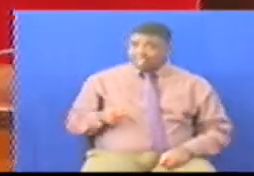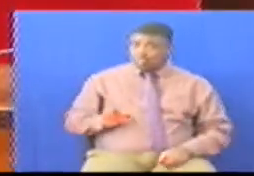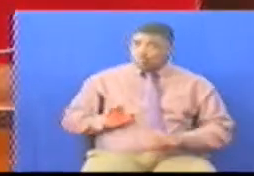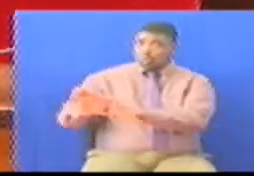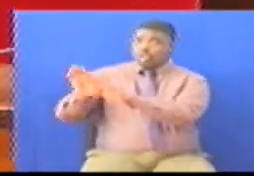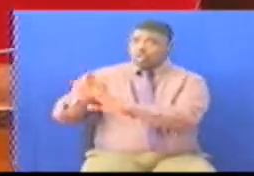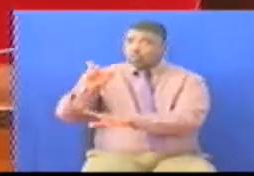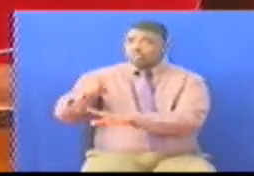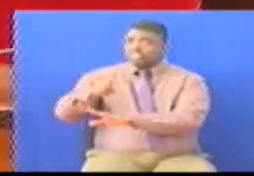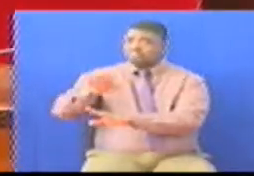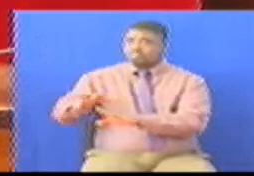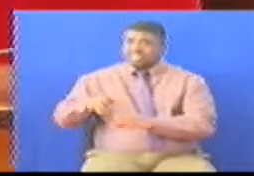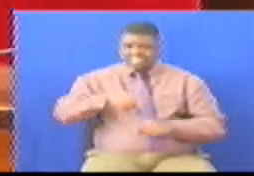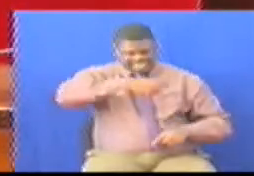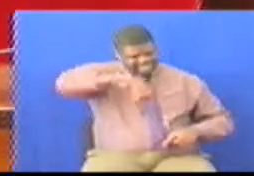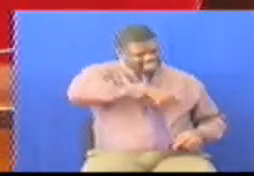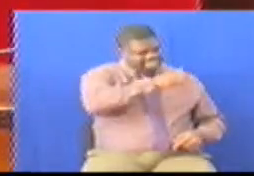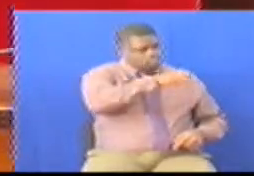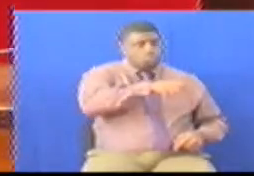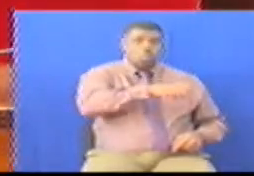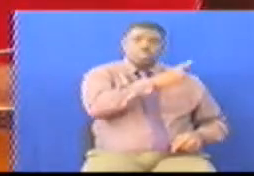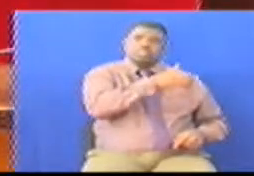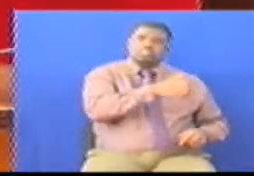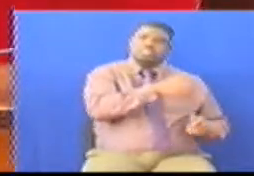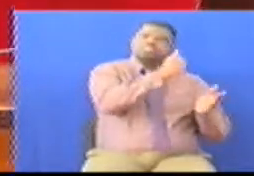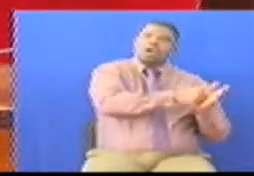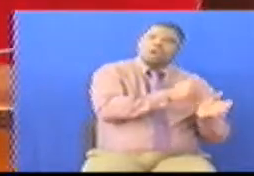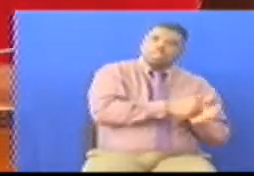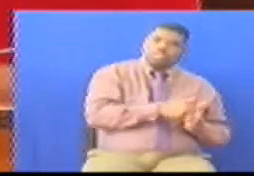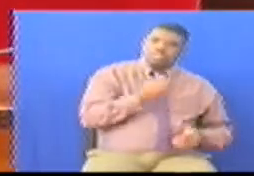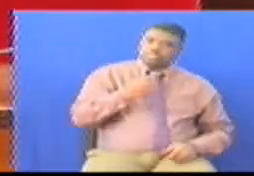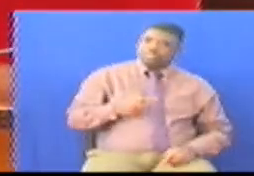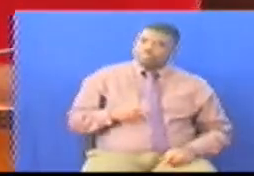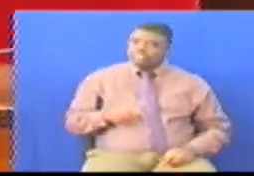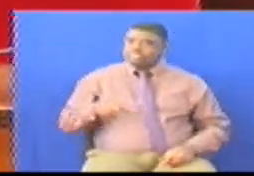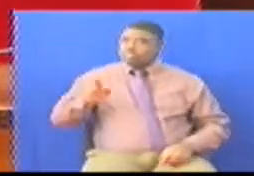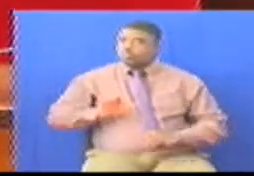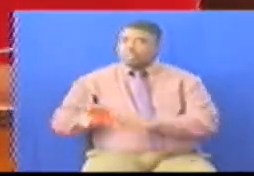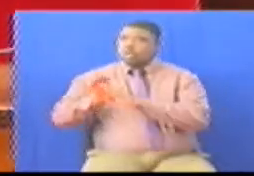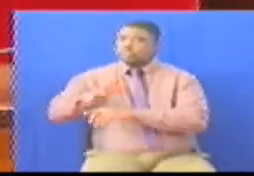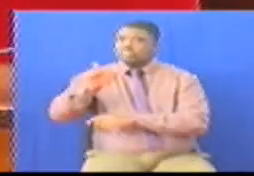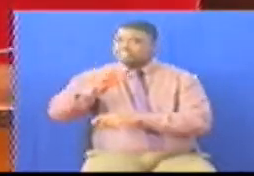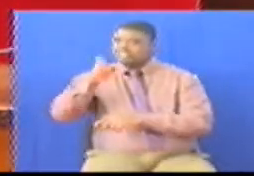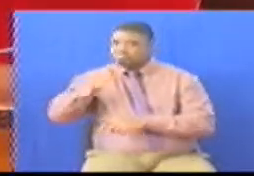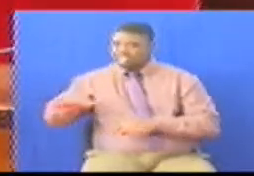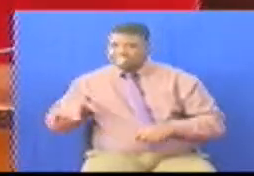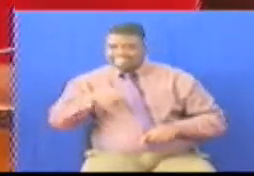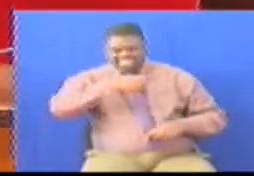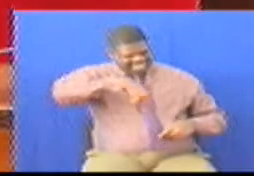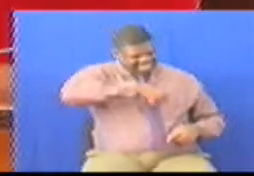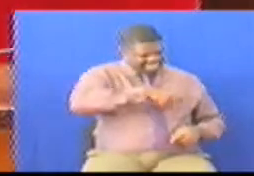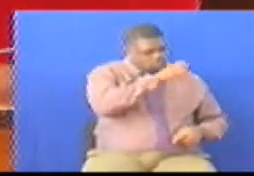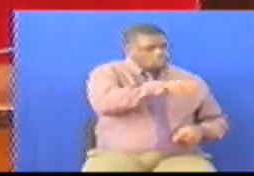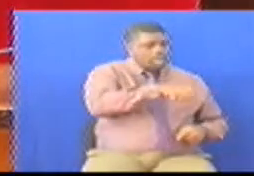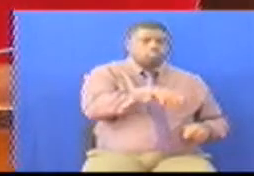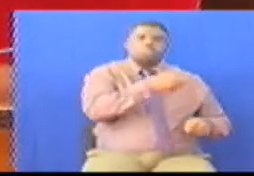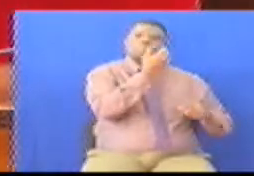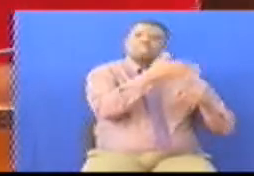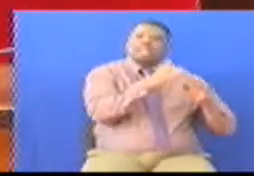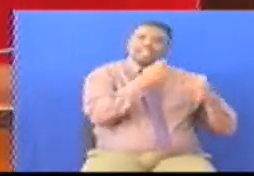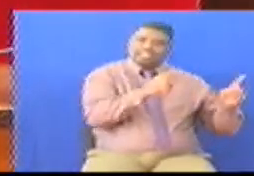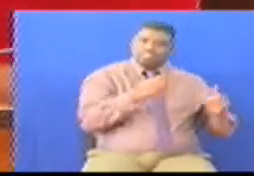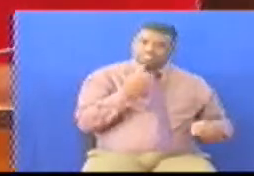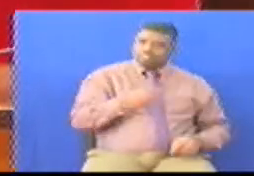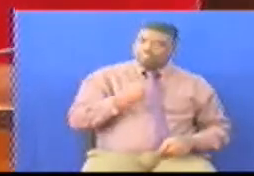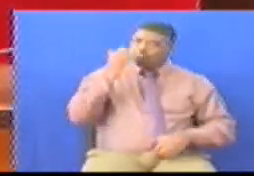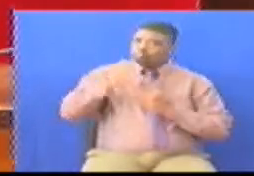wa Zanzibara. Itakwenda mwisho mtasema wao wa Zanzibari, sisi wa Tanganyika. Mwisho itakwenda mtageukana kwamba huyu